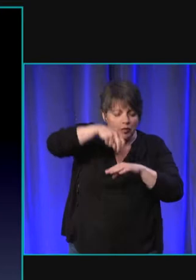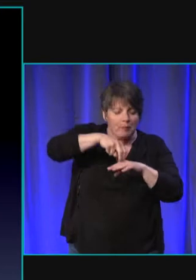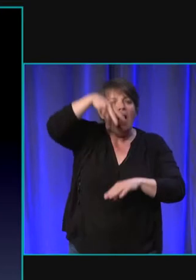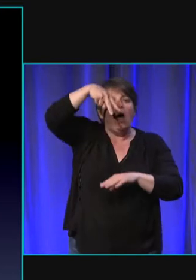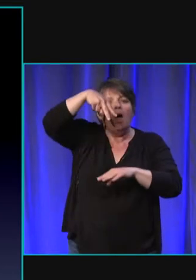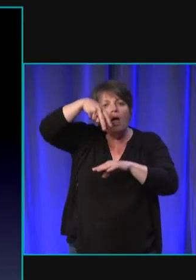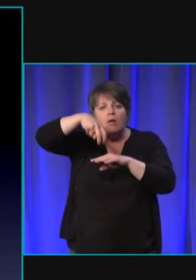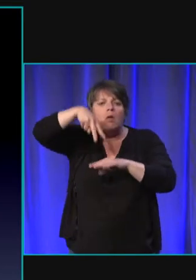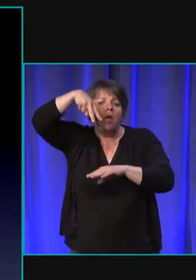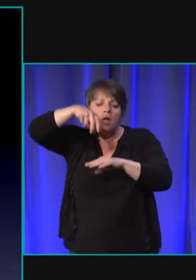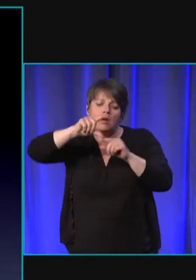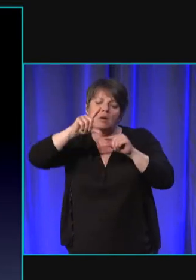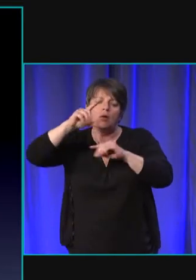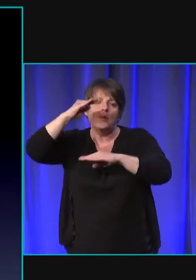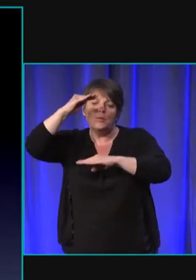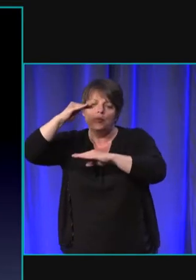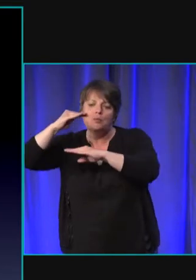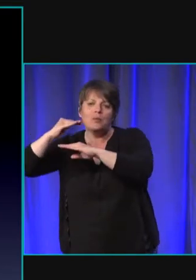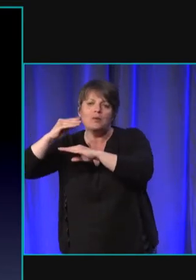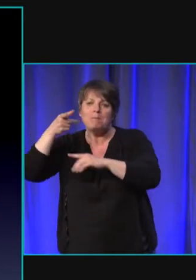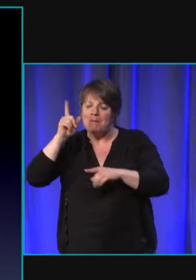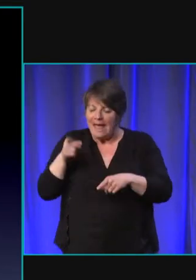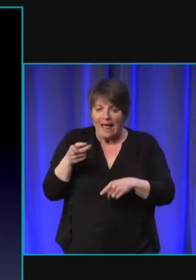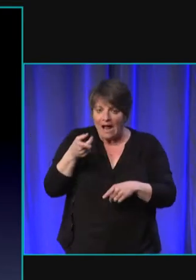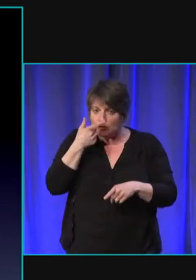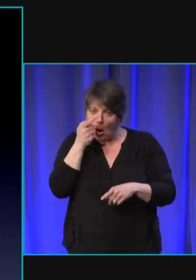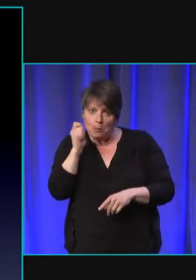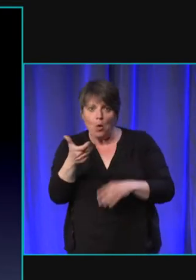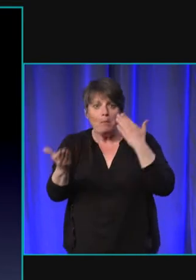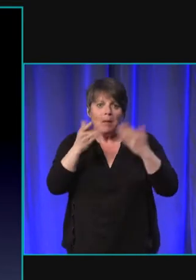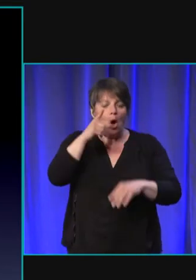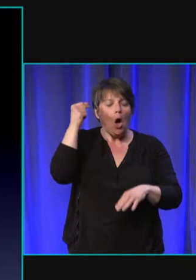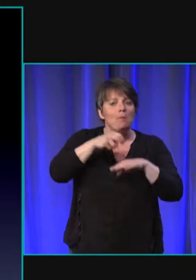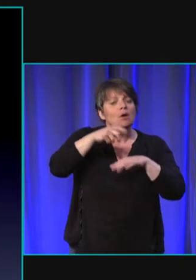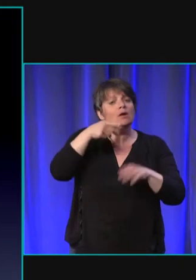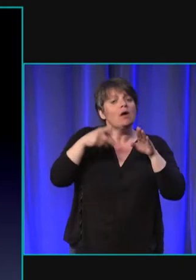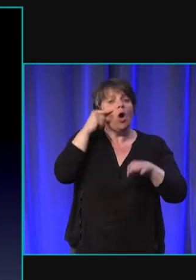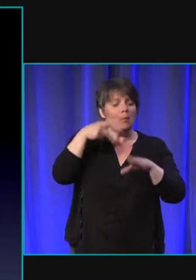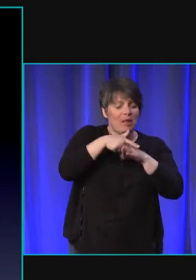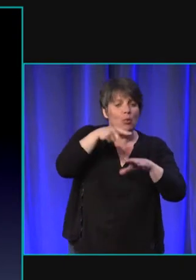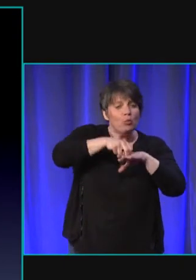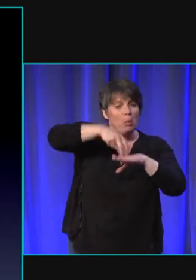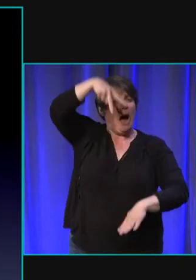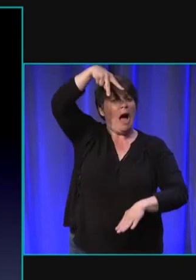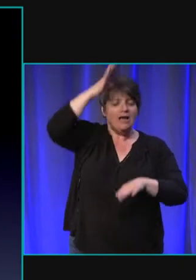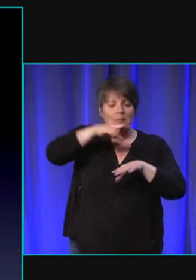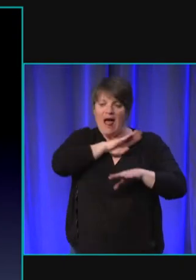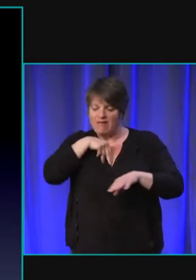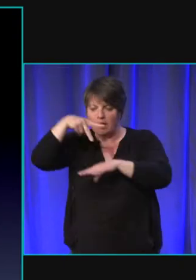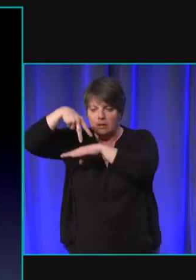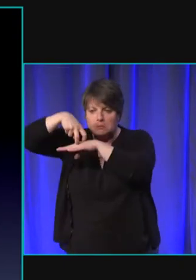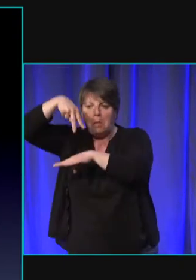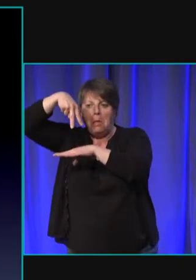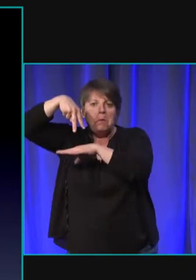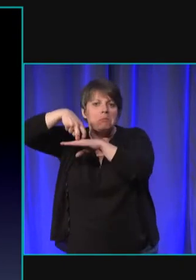aux hommes, aussi bien pour la force musculaire des quadriceps que sur la hauteur de saut. Donc encore une fois, sur des sauts répétés, l'enfant